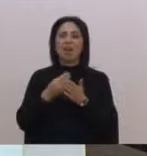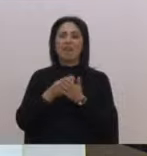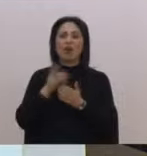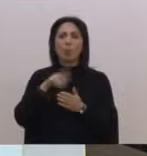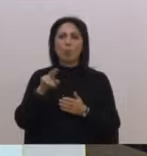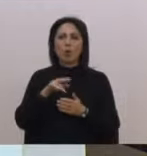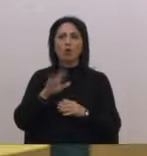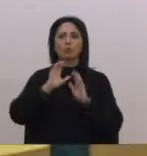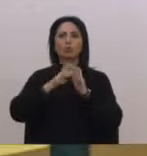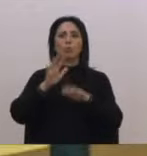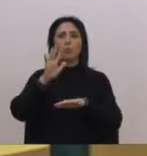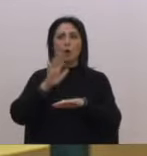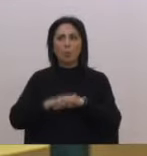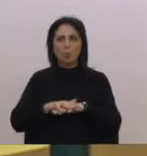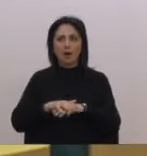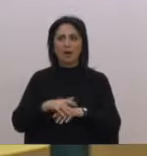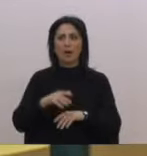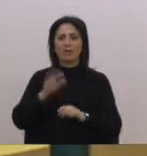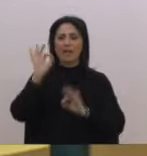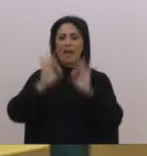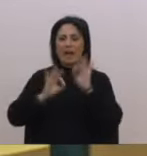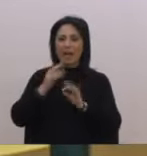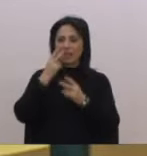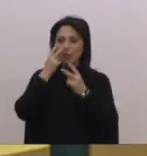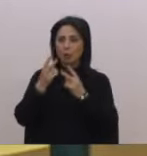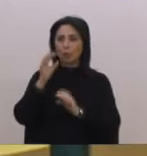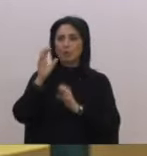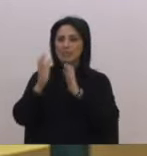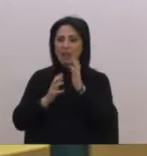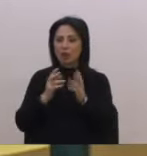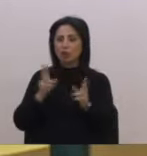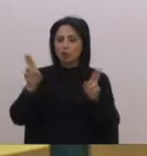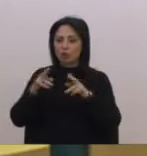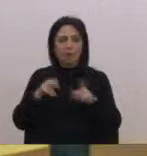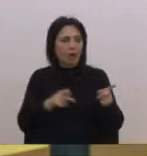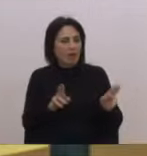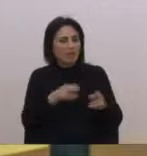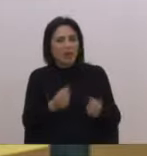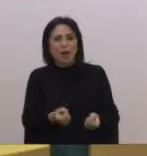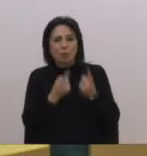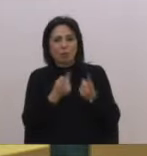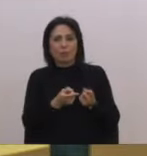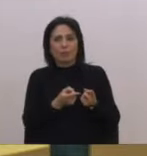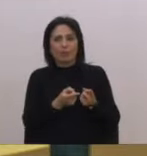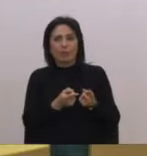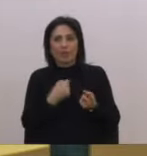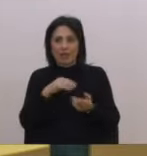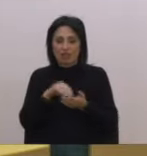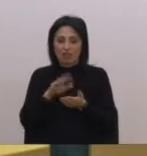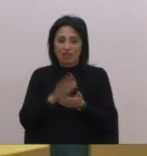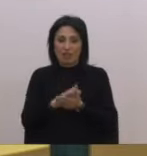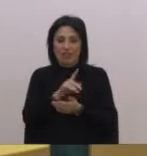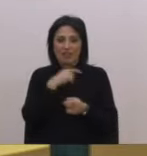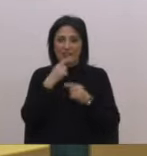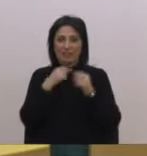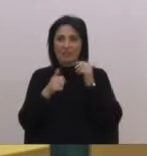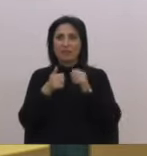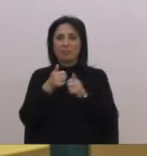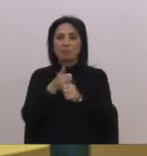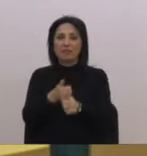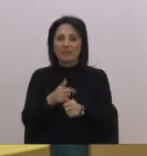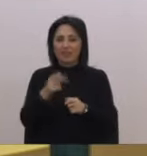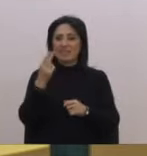ბანკი, ახლა მუდის მაწია რეიტინგი, კი ბატონო ნახონ საერთაშორისო ორგანიზაციებიდან. აი ახლა ჩავიწერე რაც აქ თქვენს და მივყვეთ, აბა